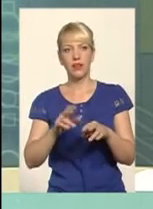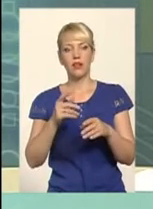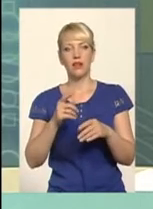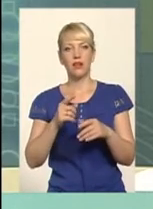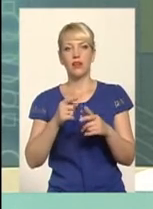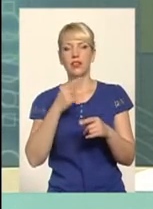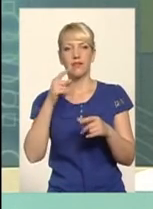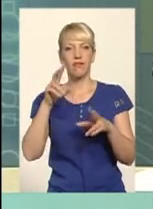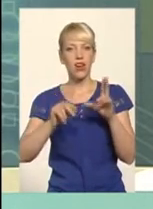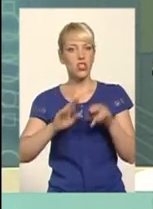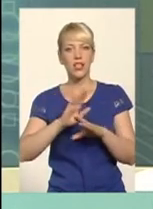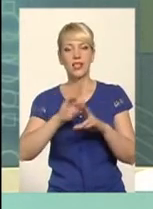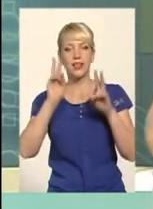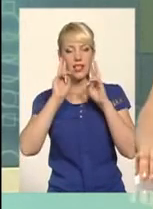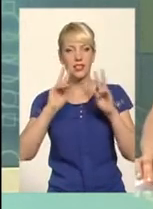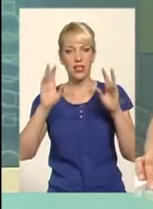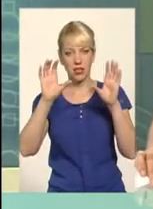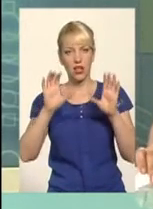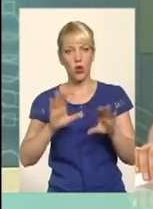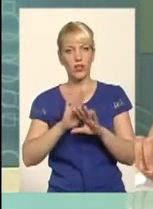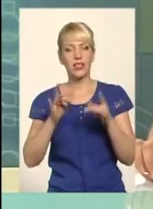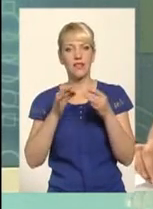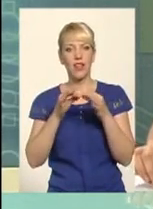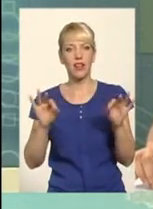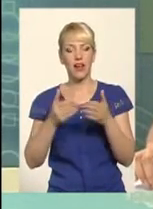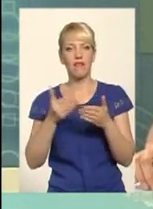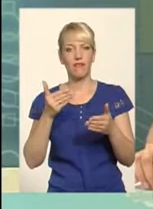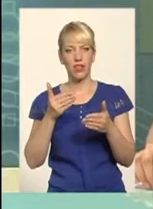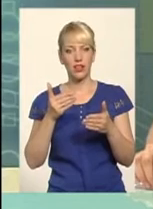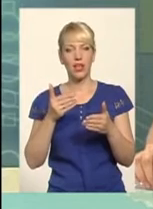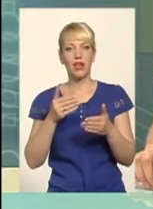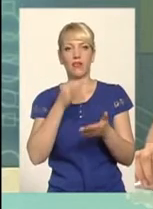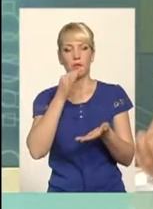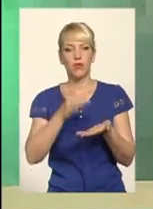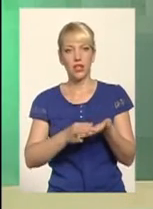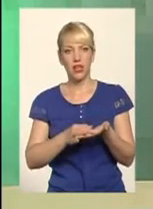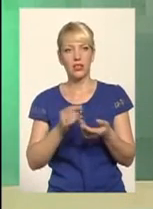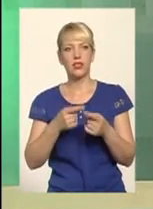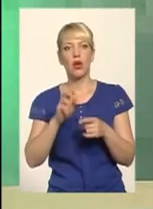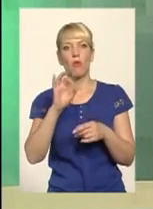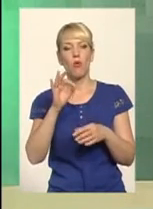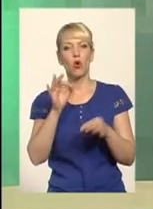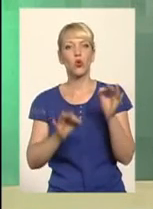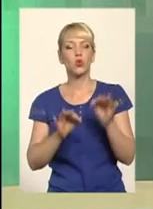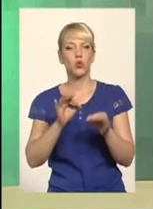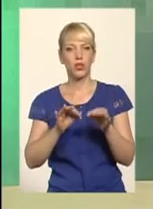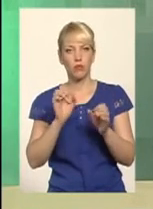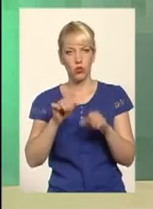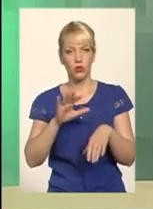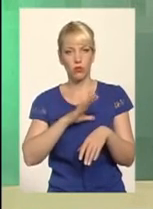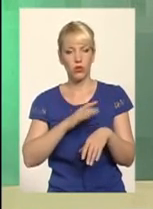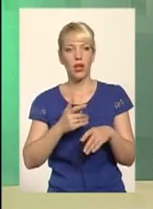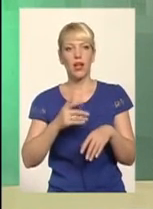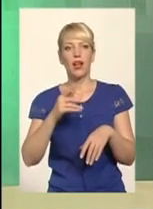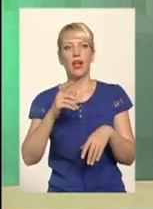незнання закону, не звільняє відповідальність. І допущення помилок, це тягне і судову тяжбу, бо суди, практика судова така, що